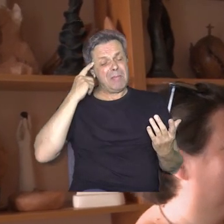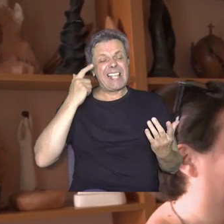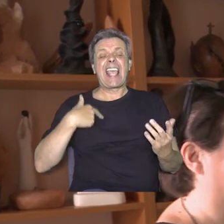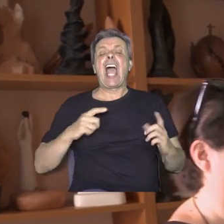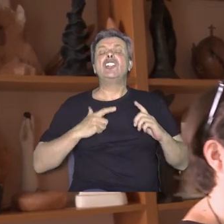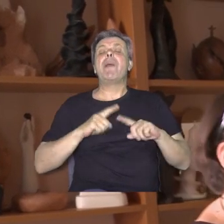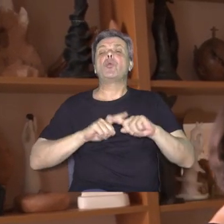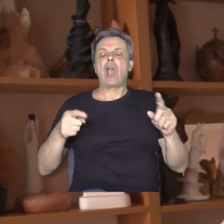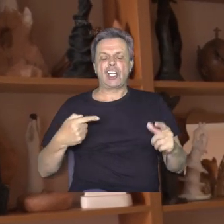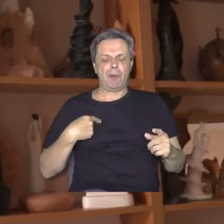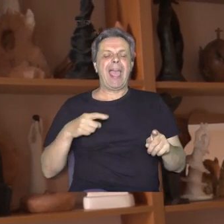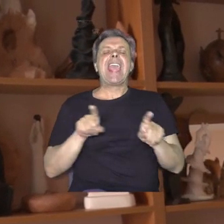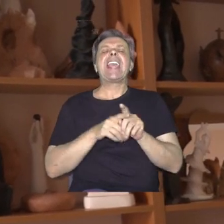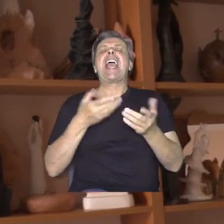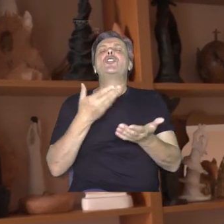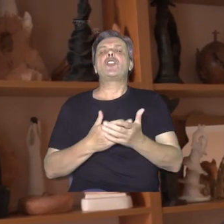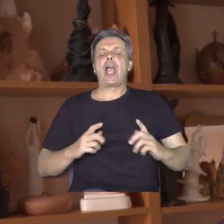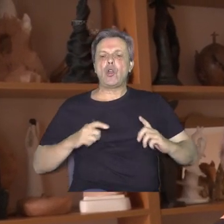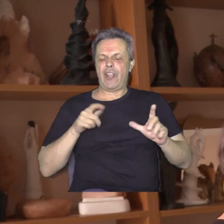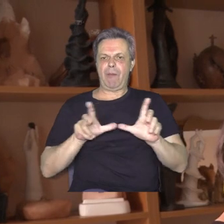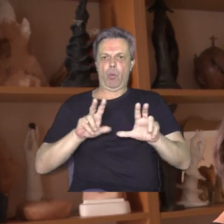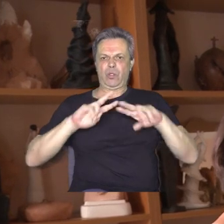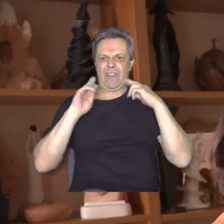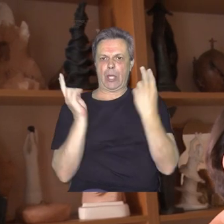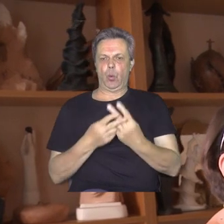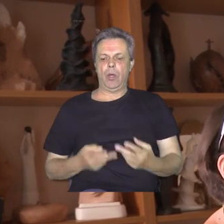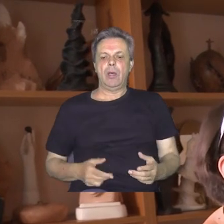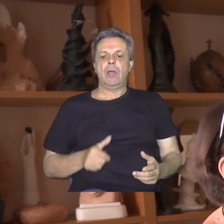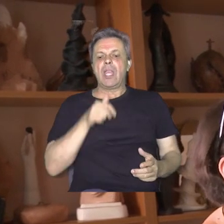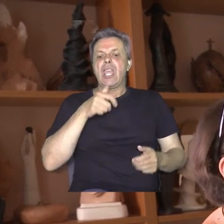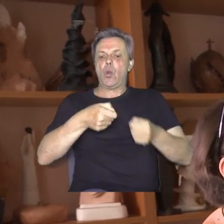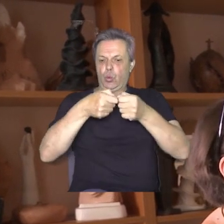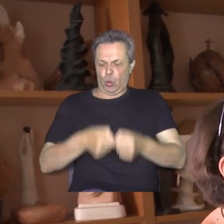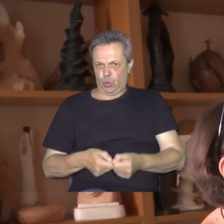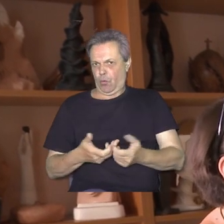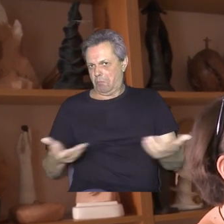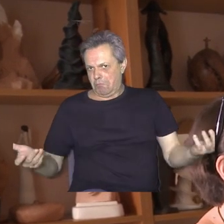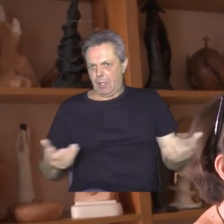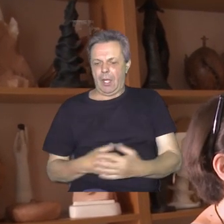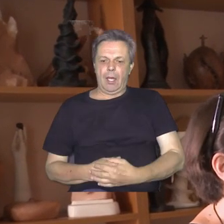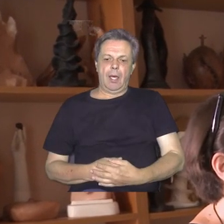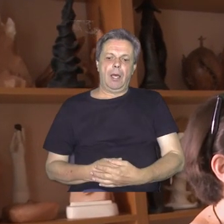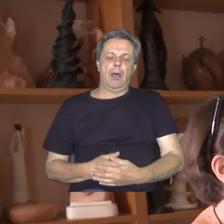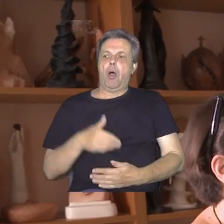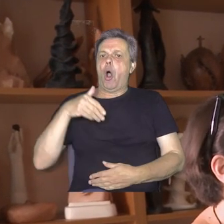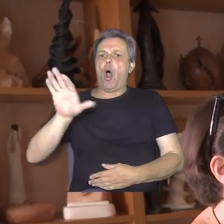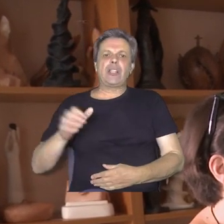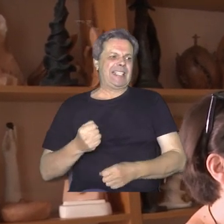ne. Ja i to tako živim u svijetu i u društvu.